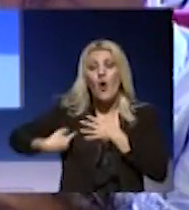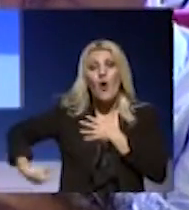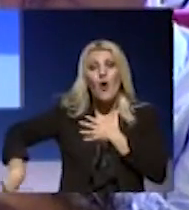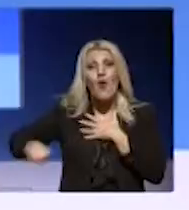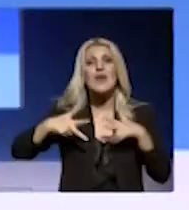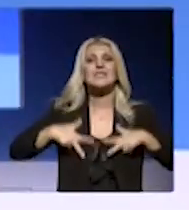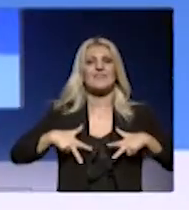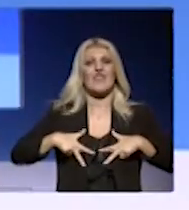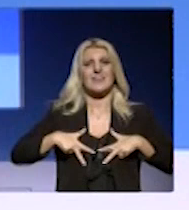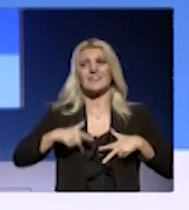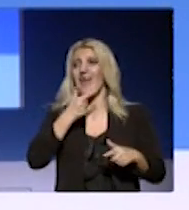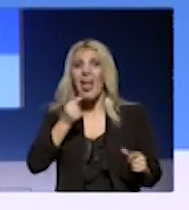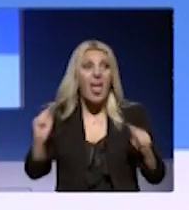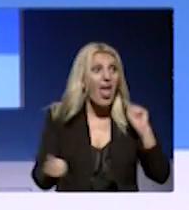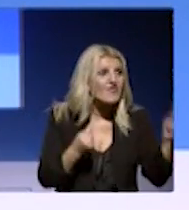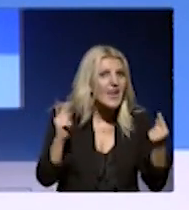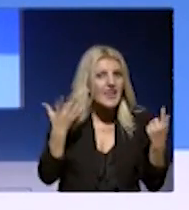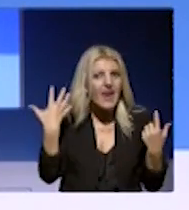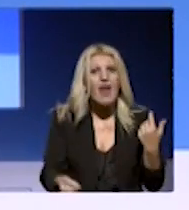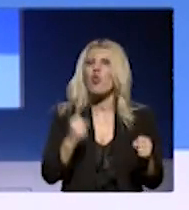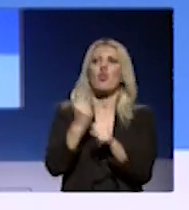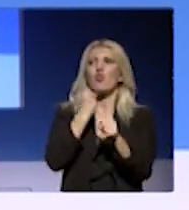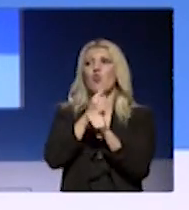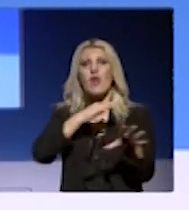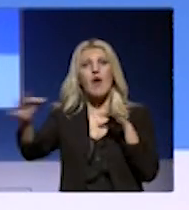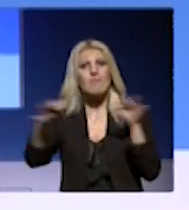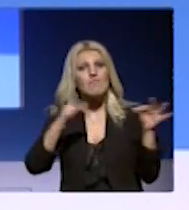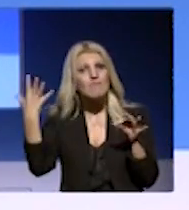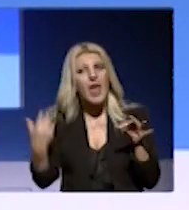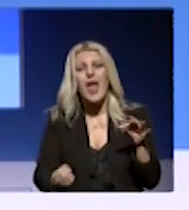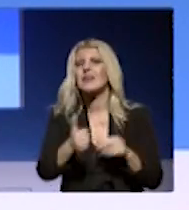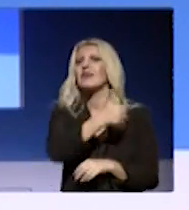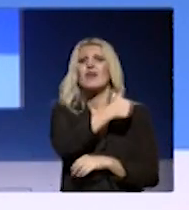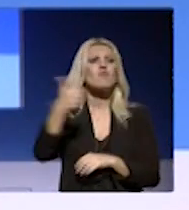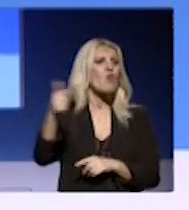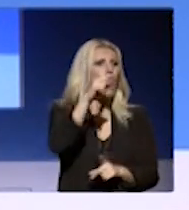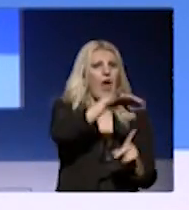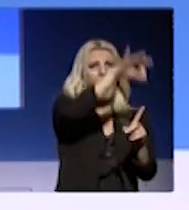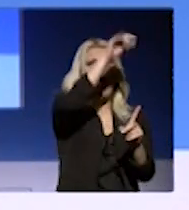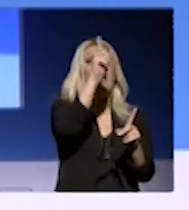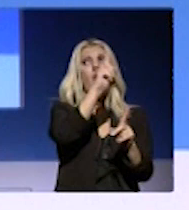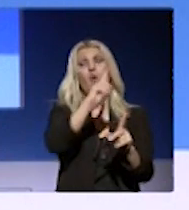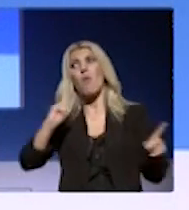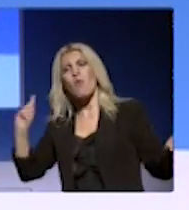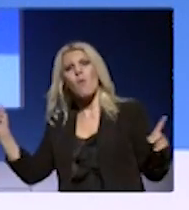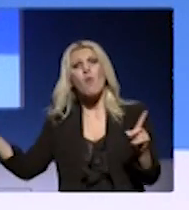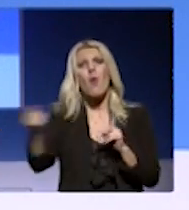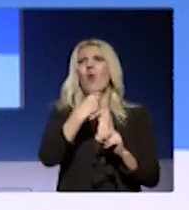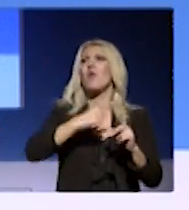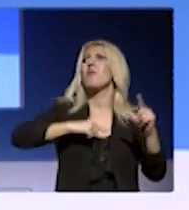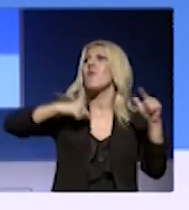δουλειές, ευημερία για κάθε Έλληνα, για κάθε Ελληνίδα, σε κάθε γωνιά της πατρίδας μας. Δεν